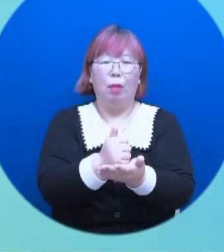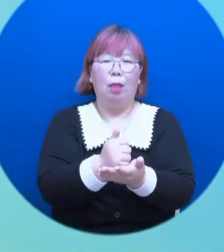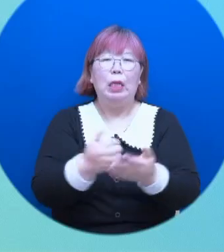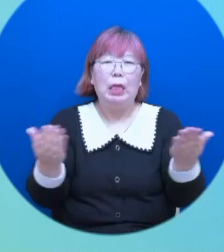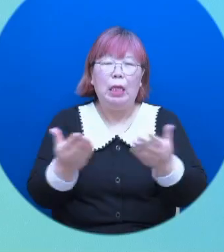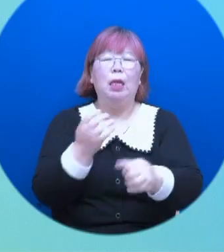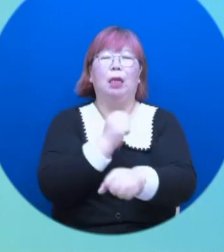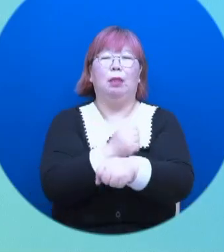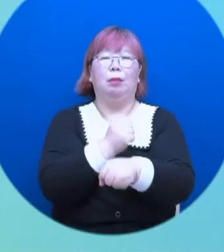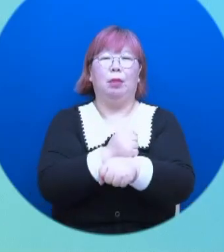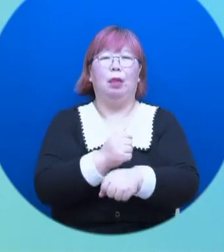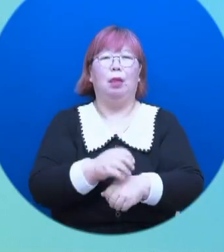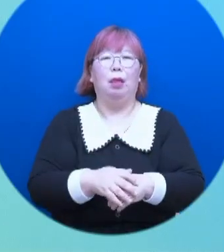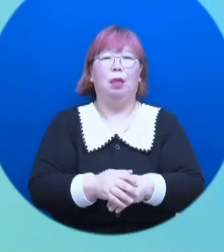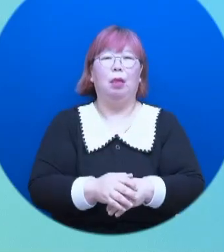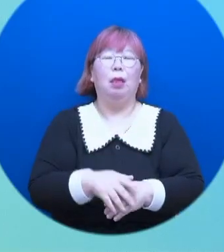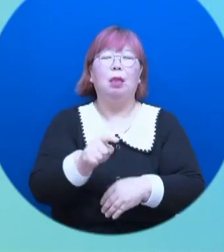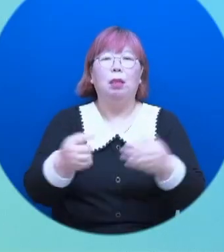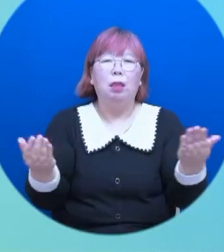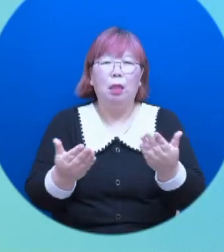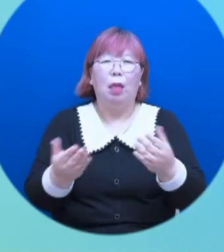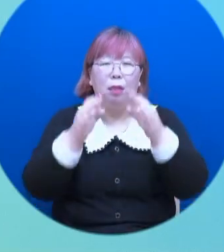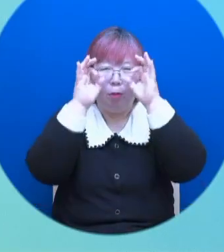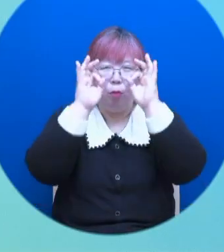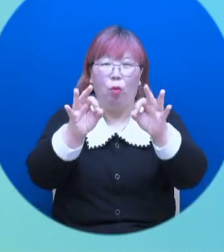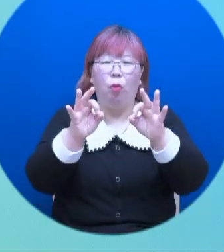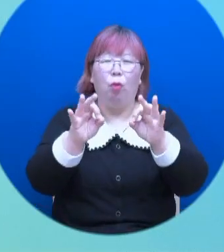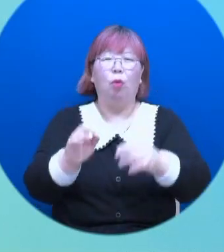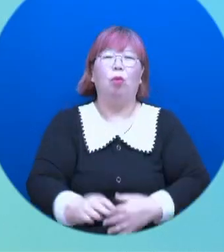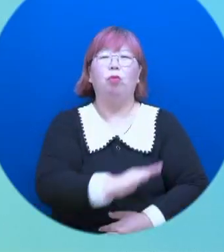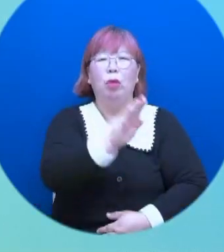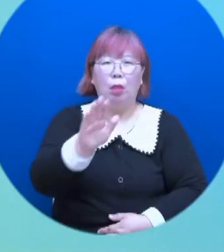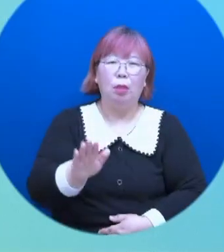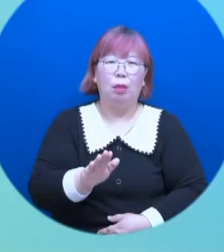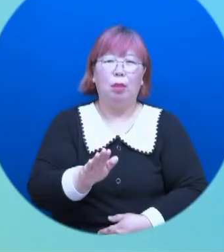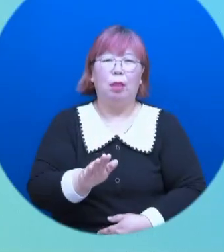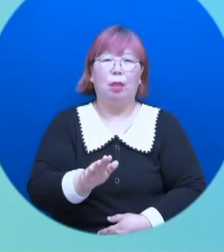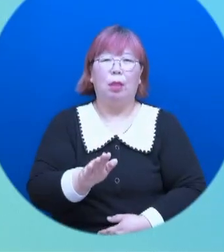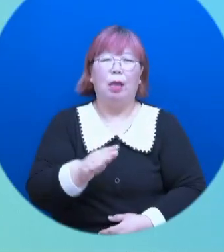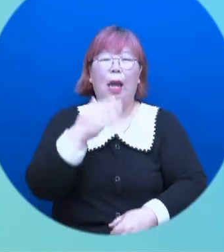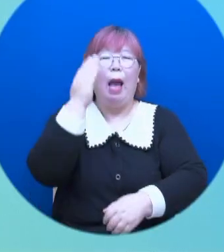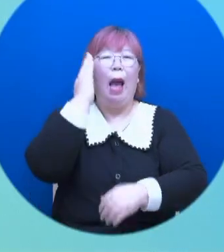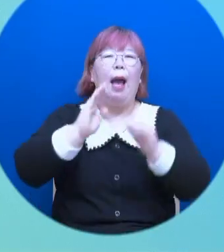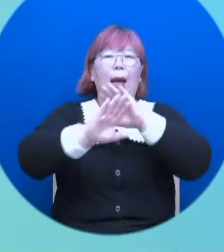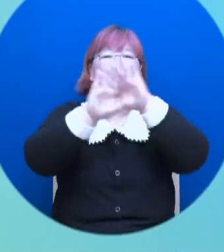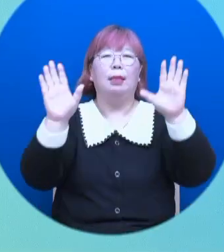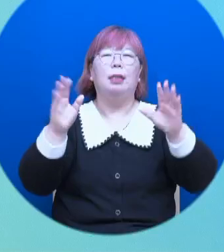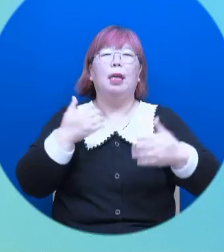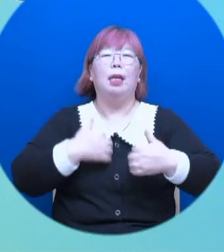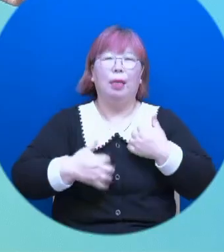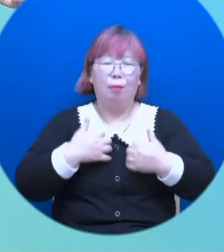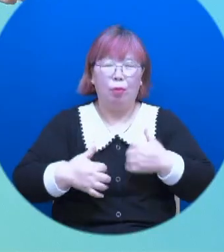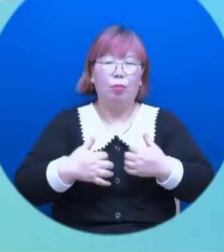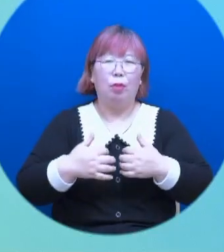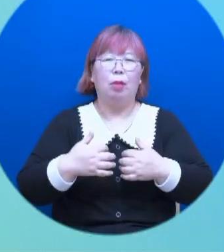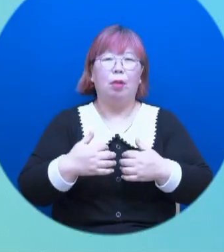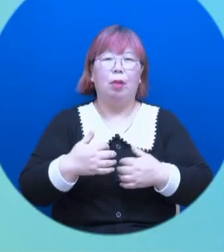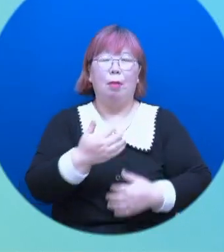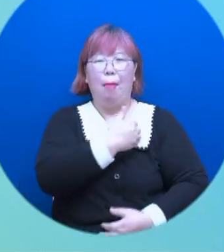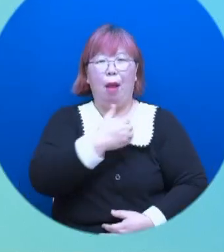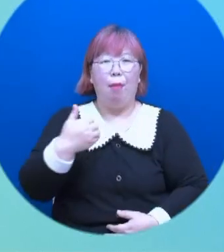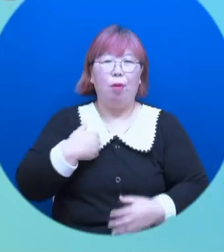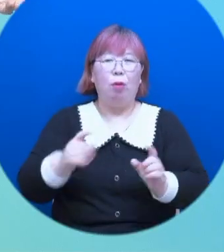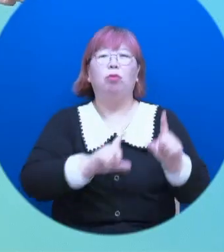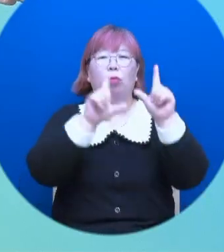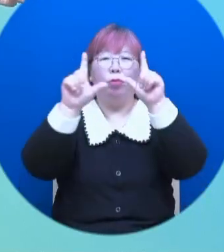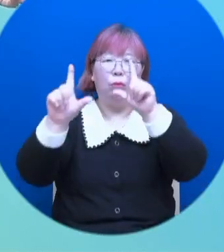일하실 것입니다. 그 일하심을 보고 우리는 하늘의 기쁨을 마음껏 누리며